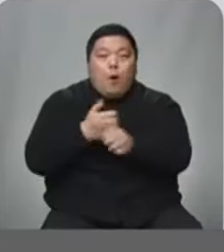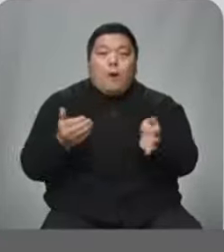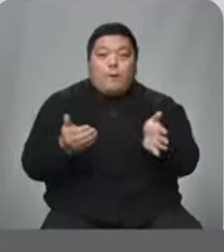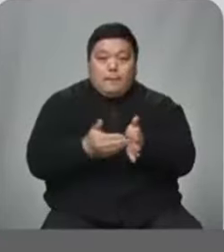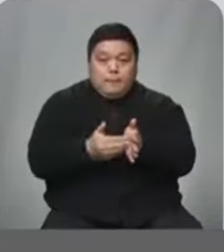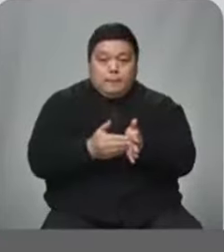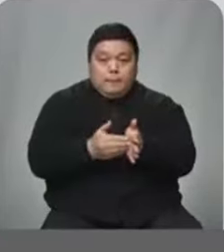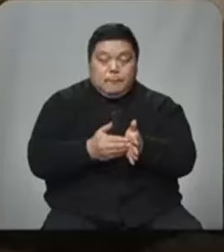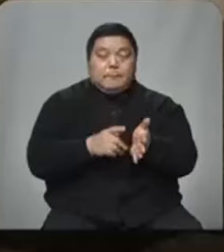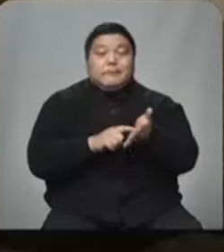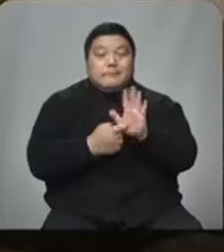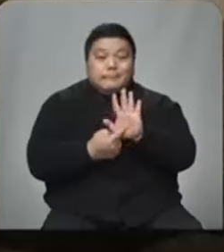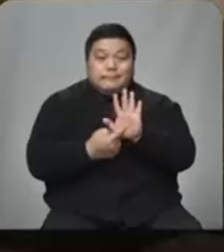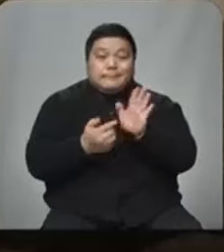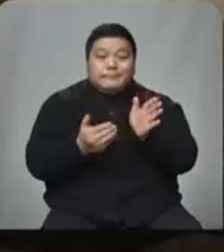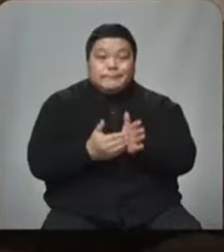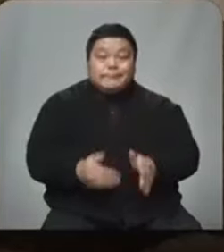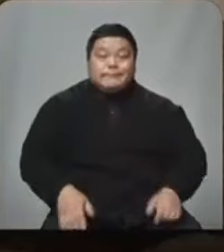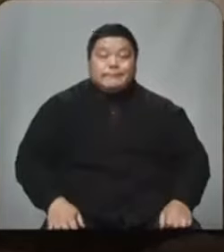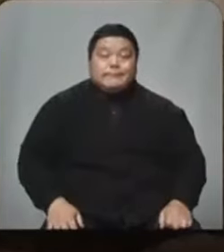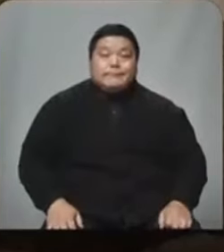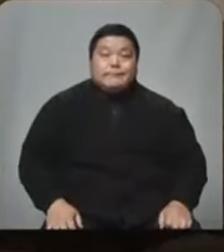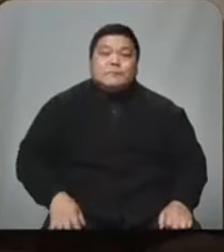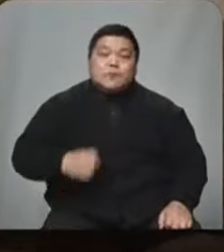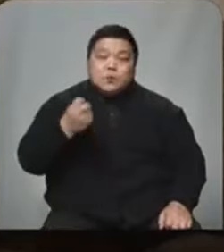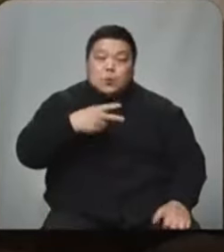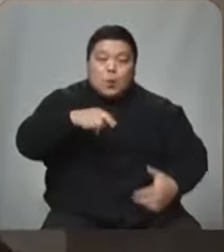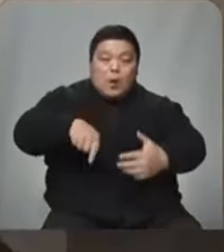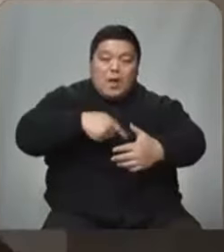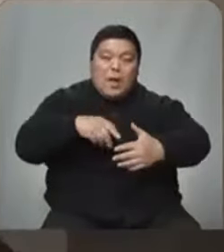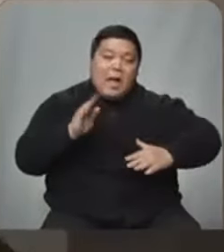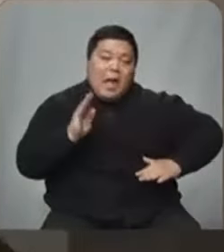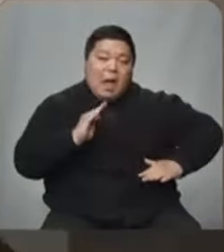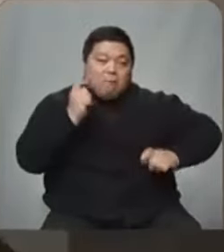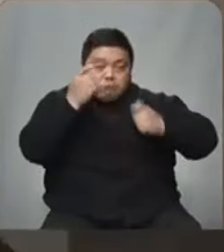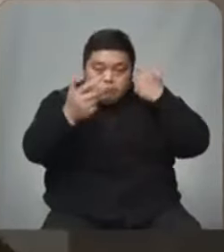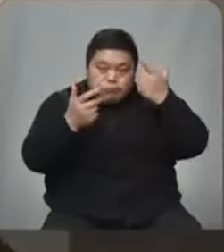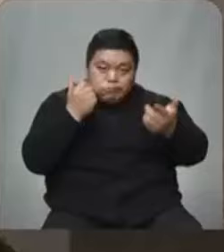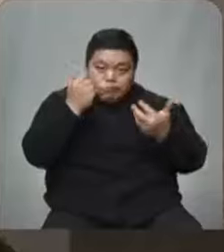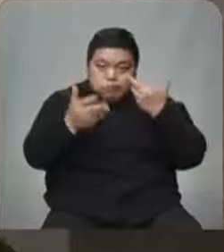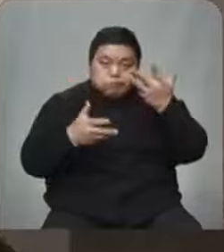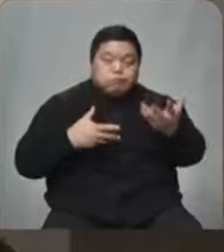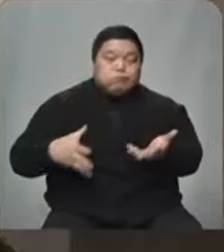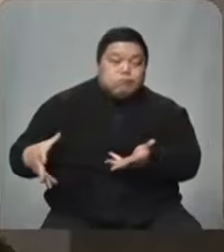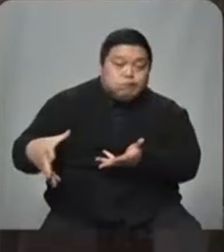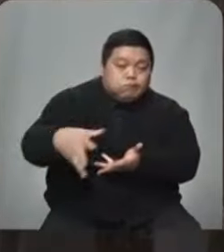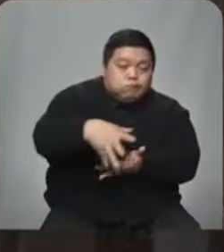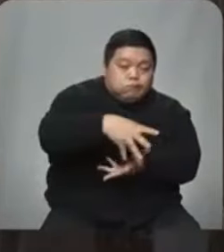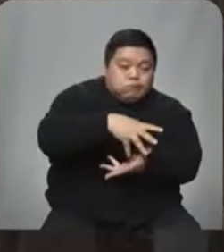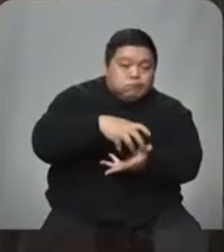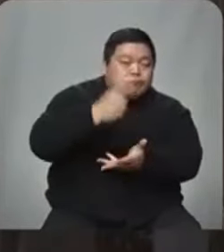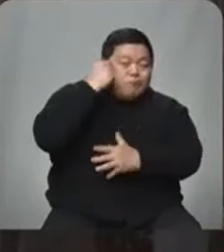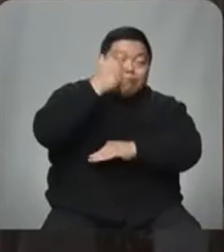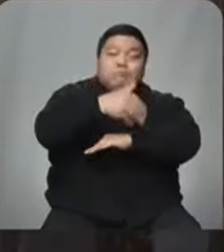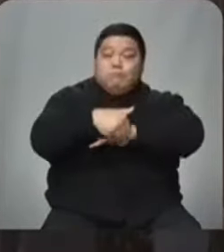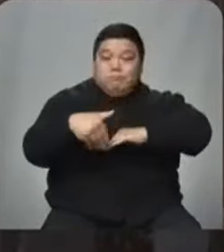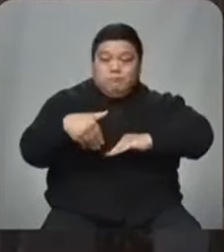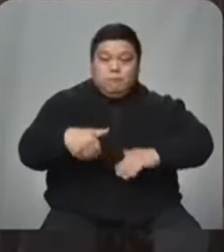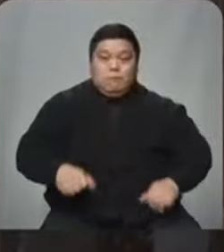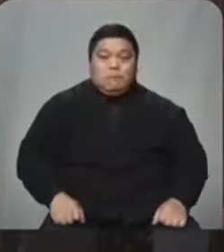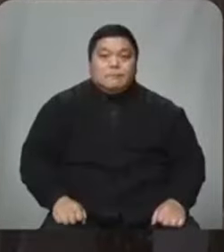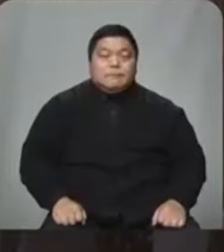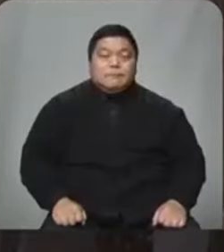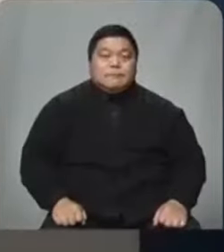마무리에 공개하기도 했습니다 학내 구성원들을 대상으로 이에 대한 의견을 수렴하고 설문 조사 등을 진행한다는